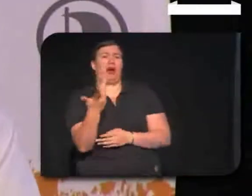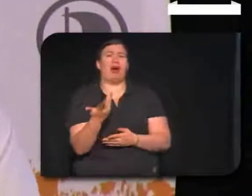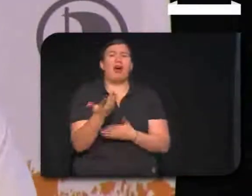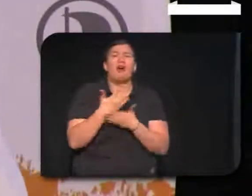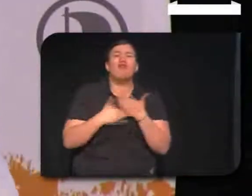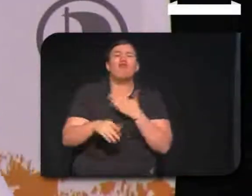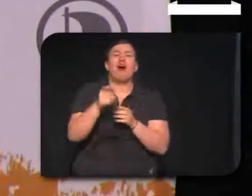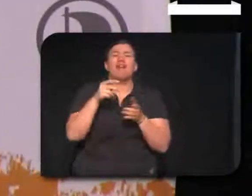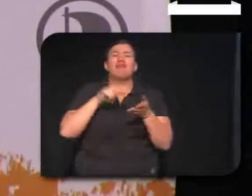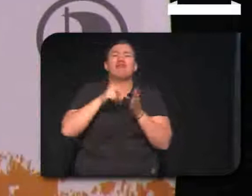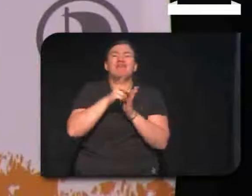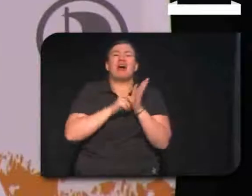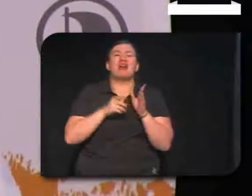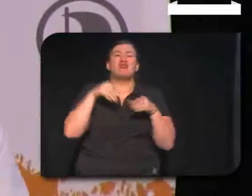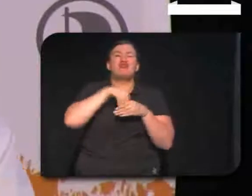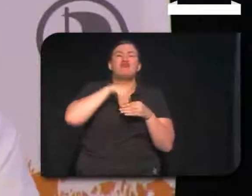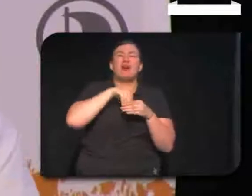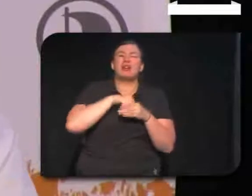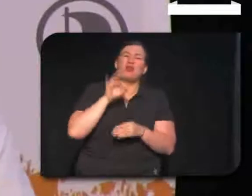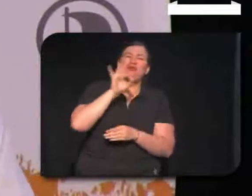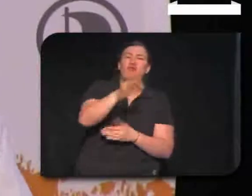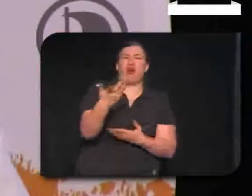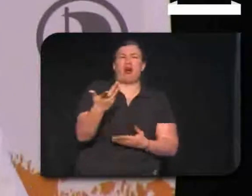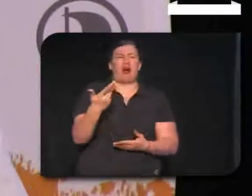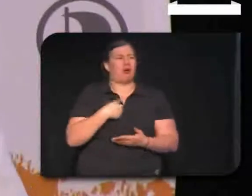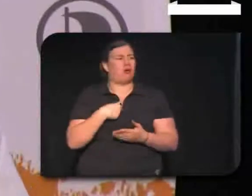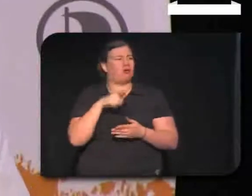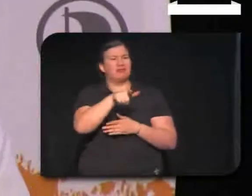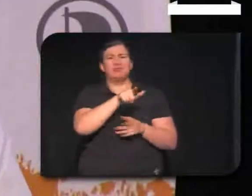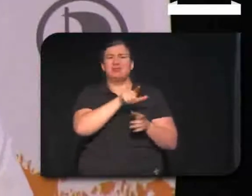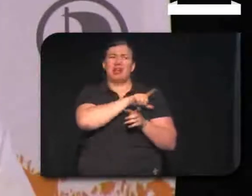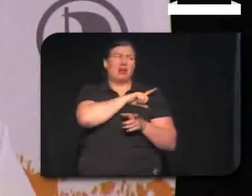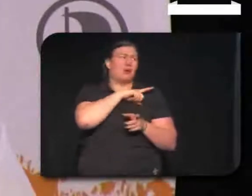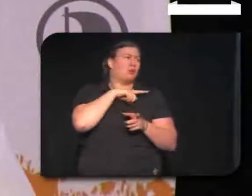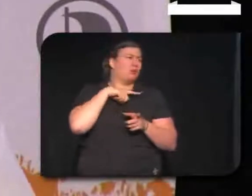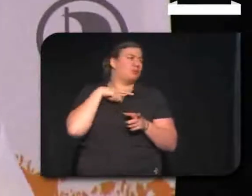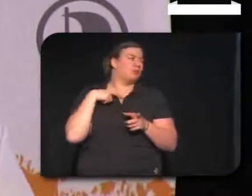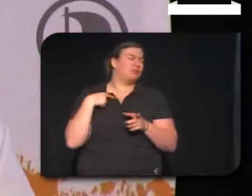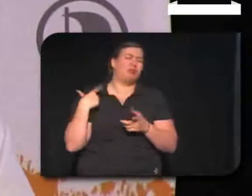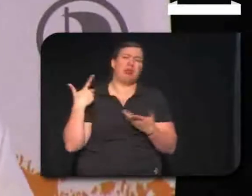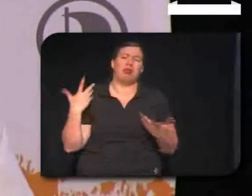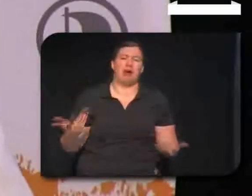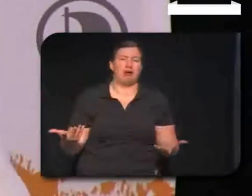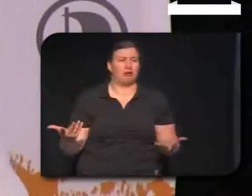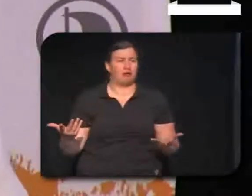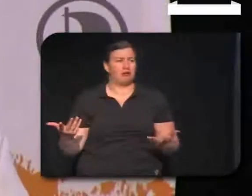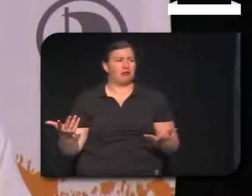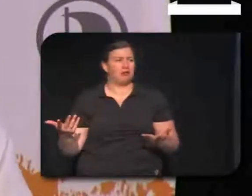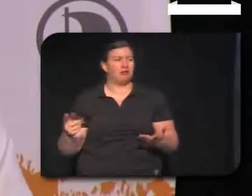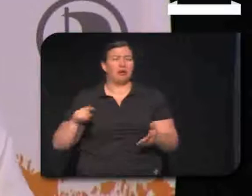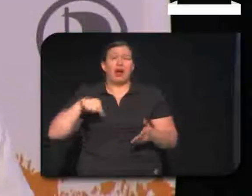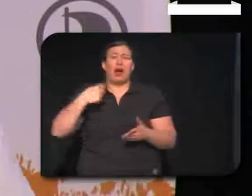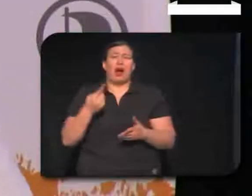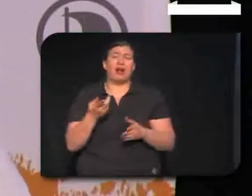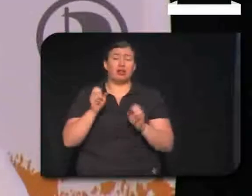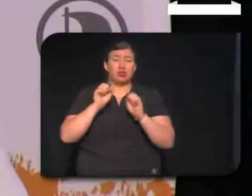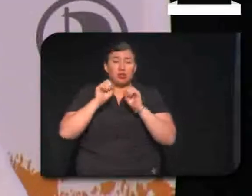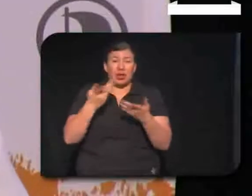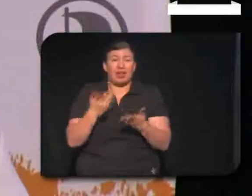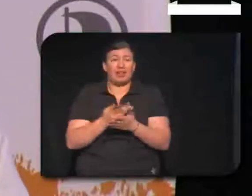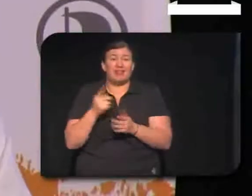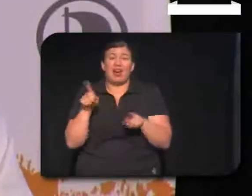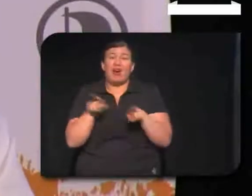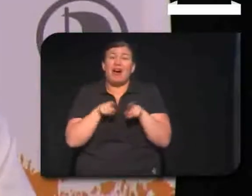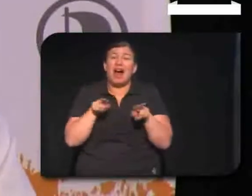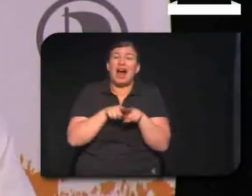ihnen der eigene schmerzlich lange Liebe SPD ganz davon zu schweigen dass sie eigene Initiativen wie zum